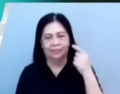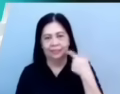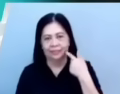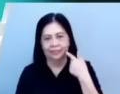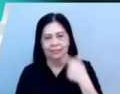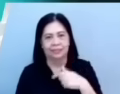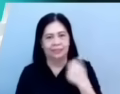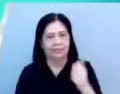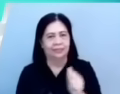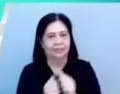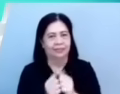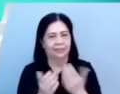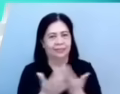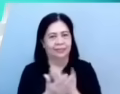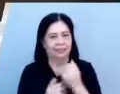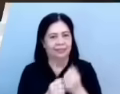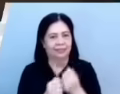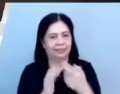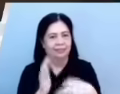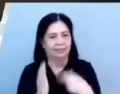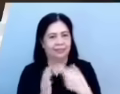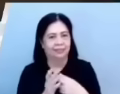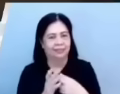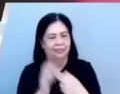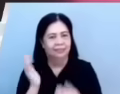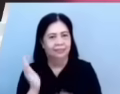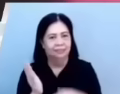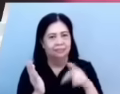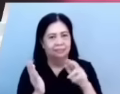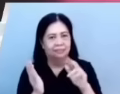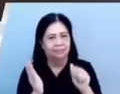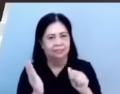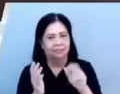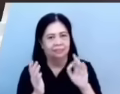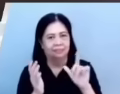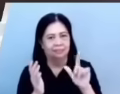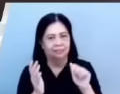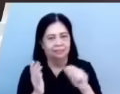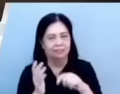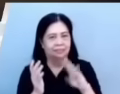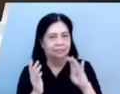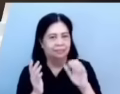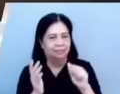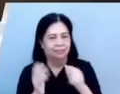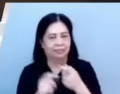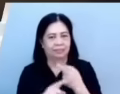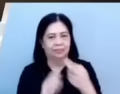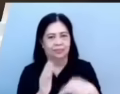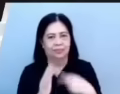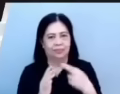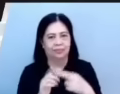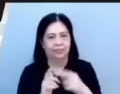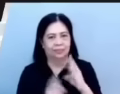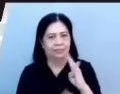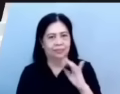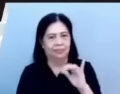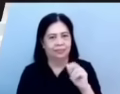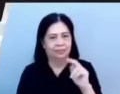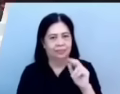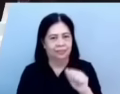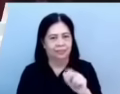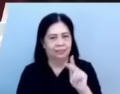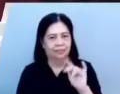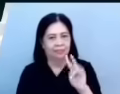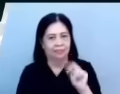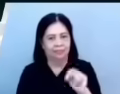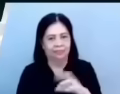naman ang mga bagong tagapangalaga na sina Tera Adamos, Flamara at Dea na gagampanan naman ni Bianca Umali, Kelvin Miranda,